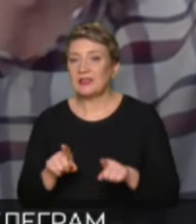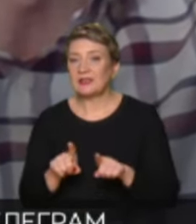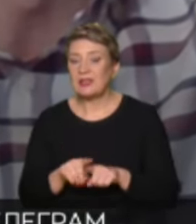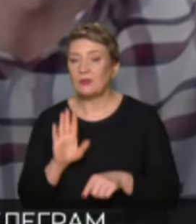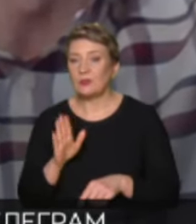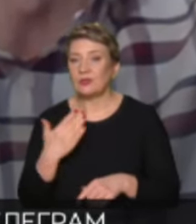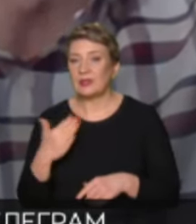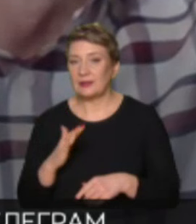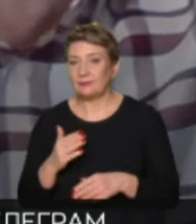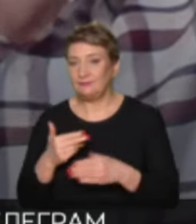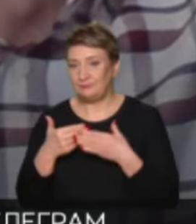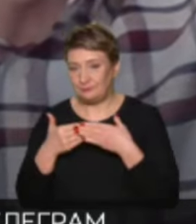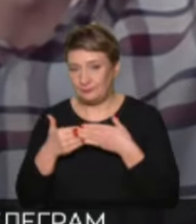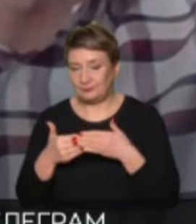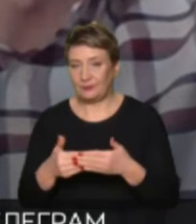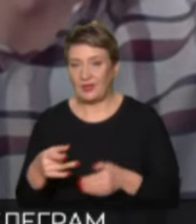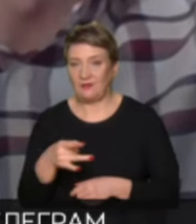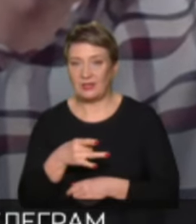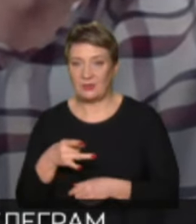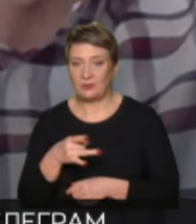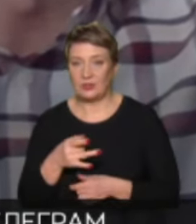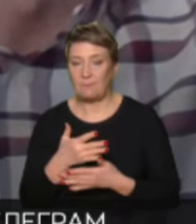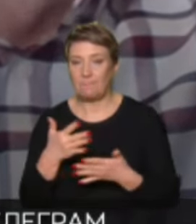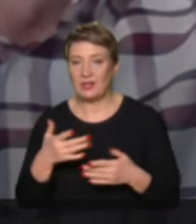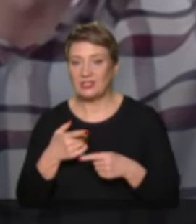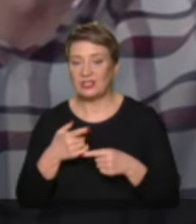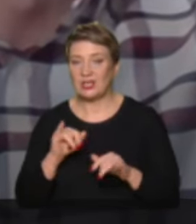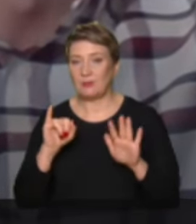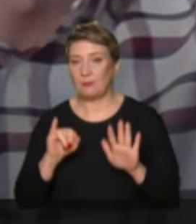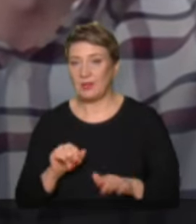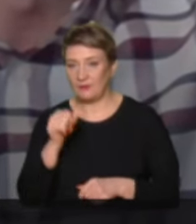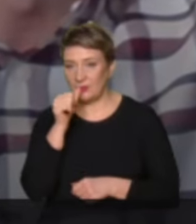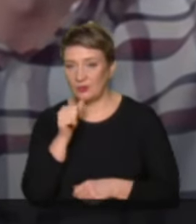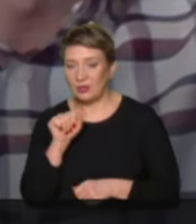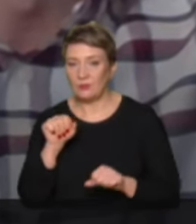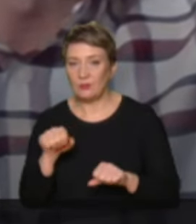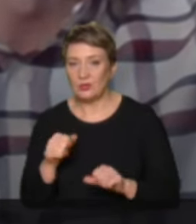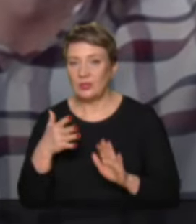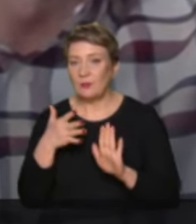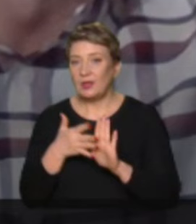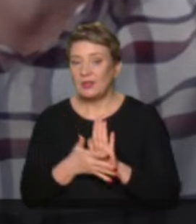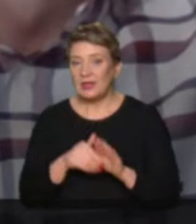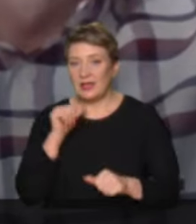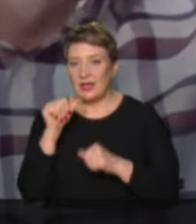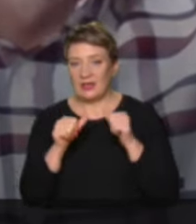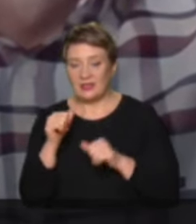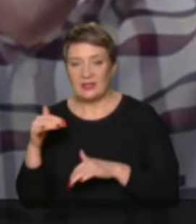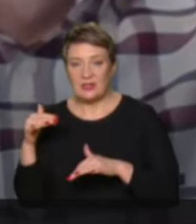зламано укріпрайон Сіньківки, більш ніж півроку, це майже рік може в них піти на ці наступальні дії.